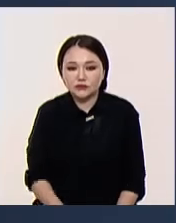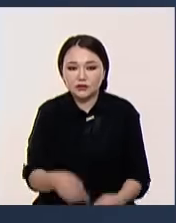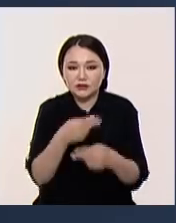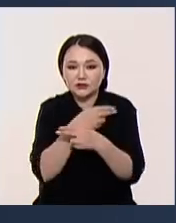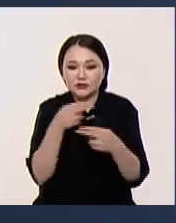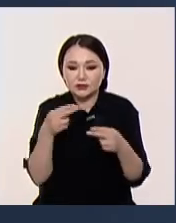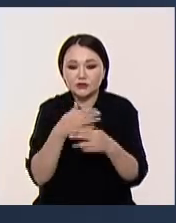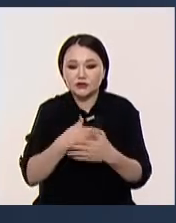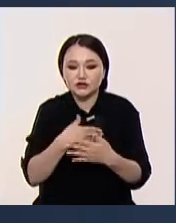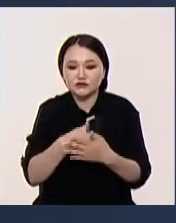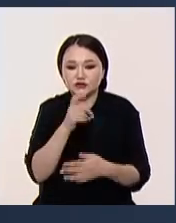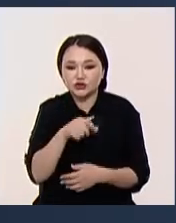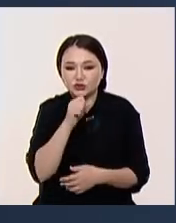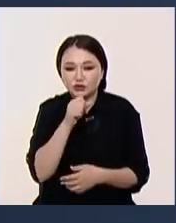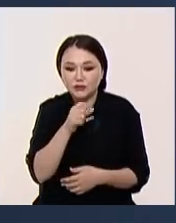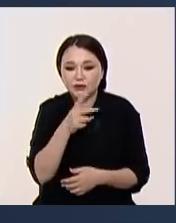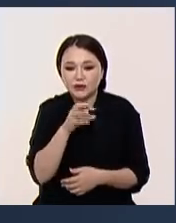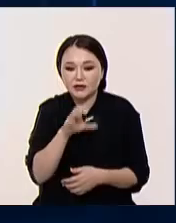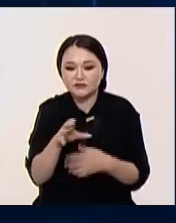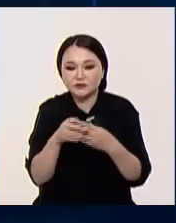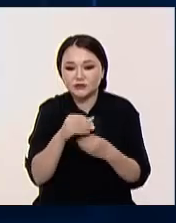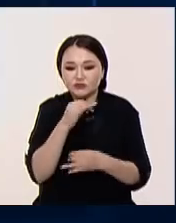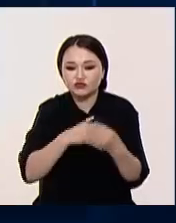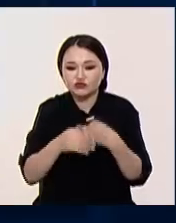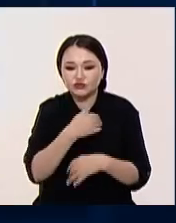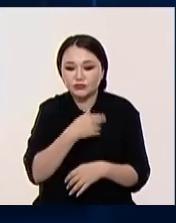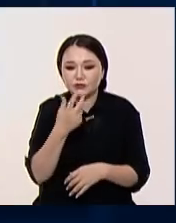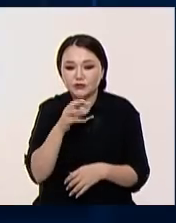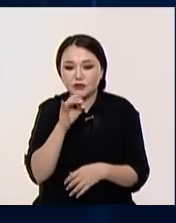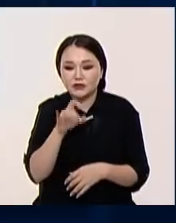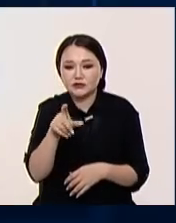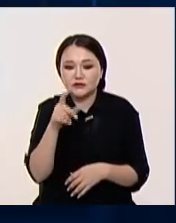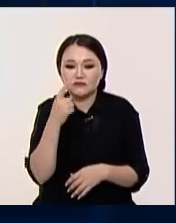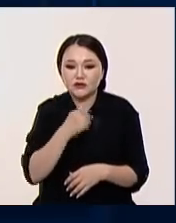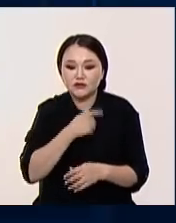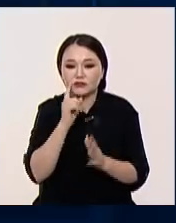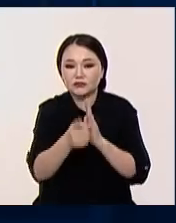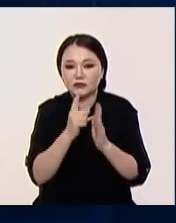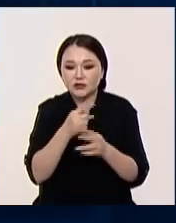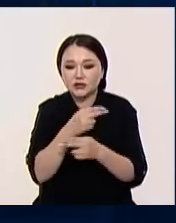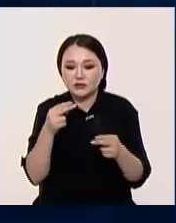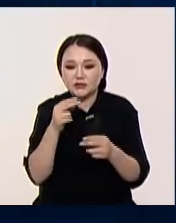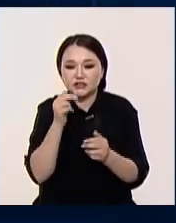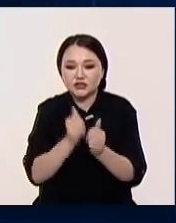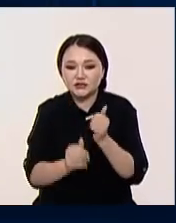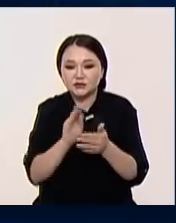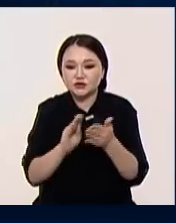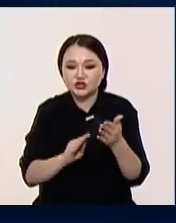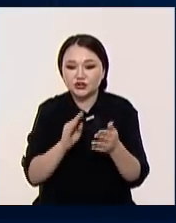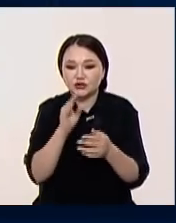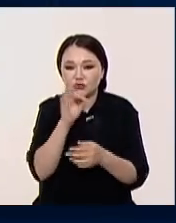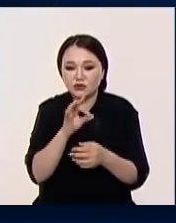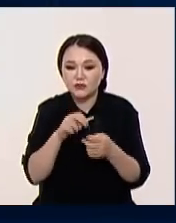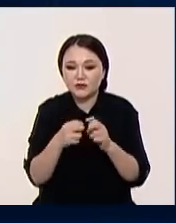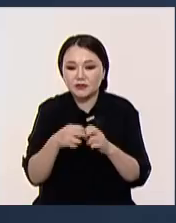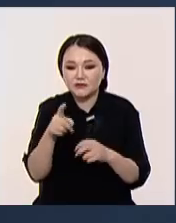Тақырыпты қоғам белсендісі журналист Бейбарыс Толымбековпен талқыласақ. Бейбарыс, сіз әскерге барып қайтқан соң осы тақырыпта жиі мақала жазып жүрсіз. Мәселен, ішінен